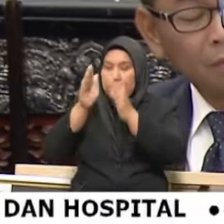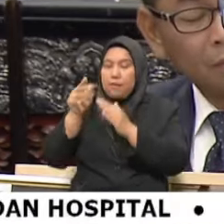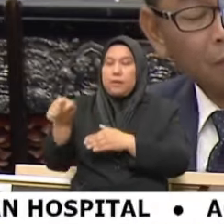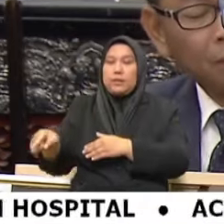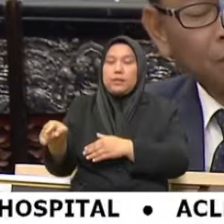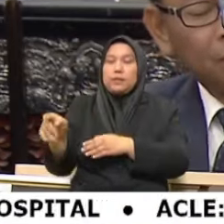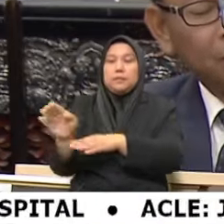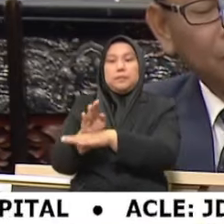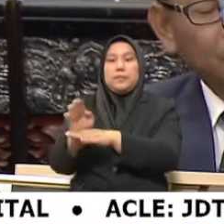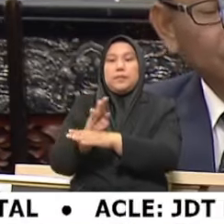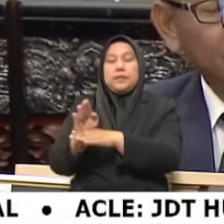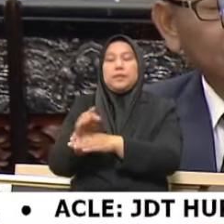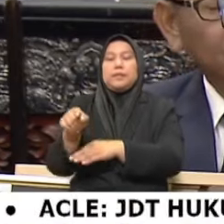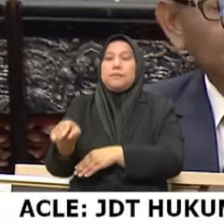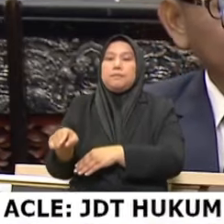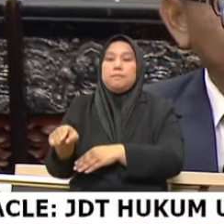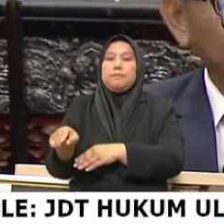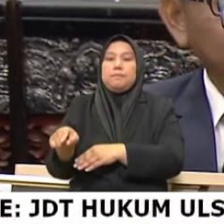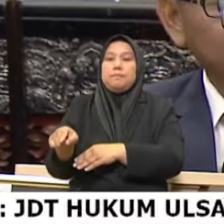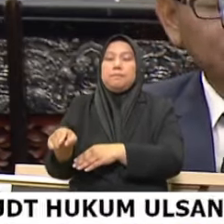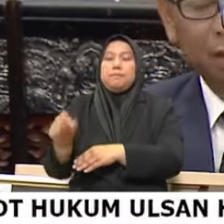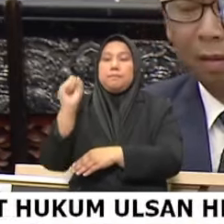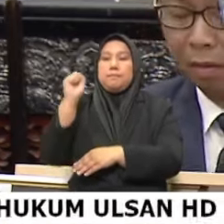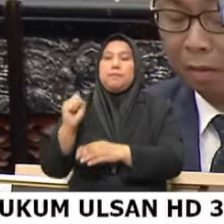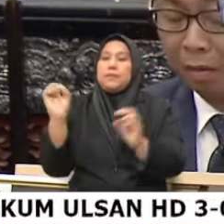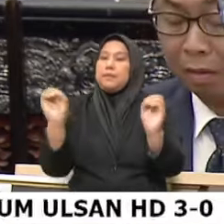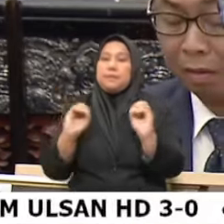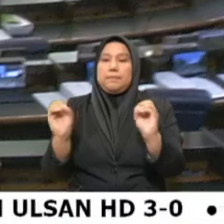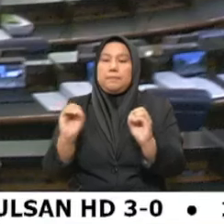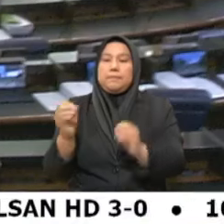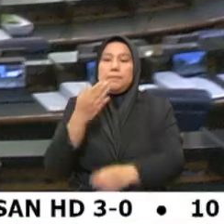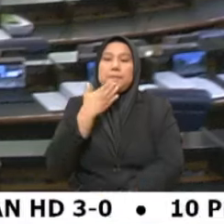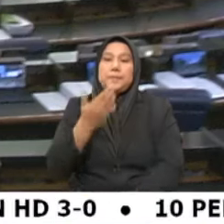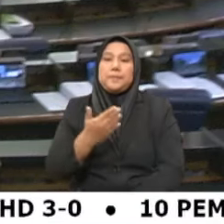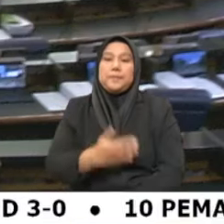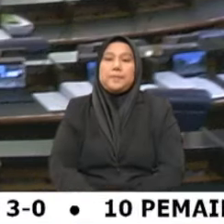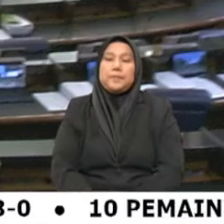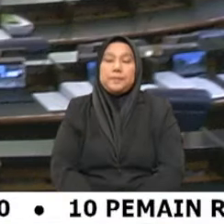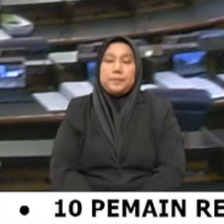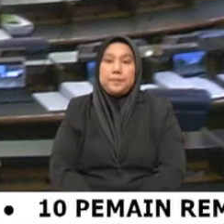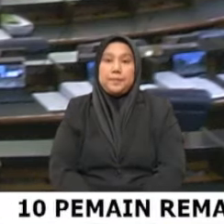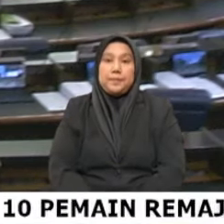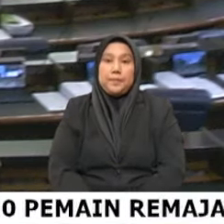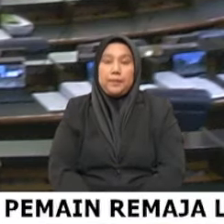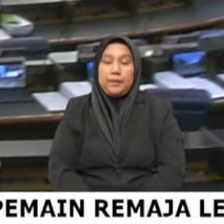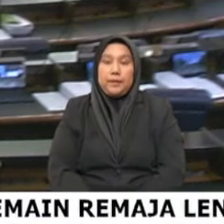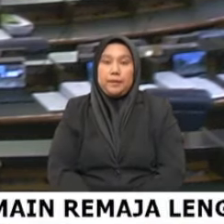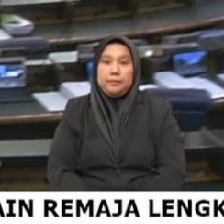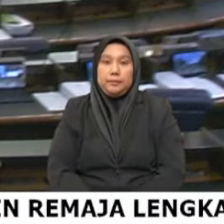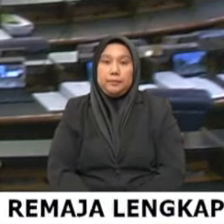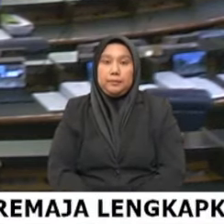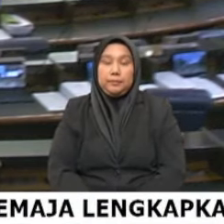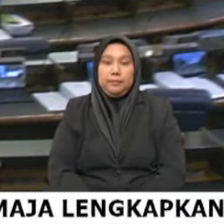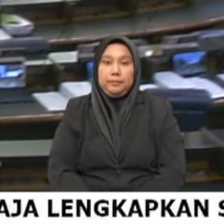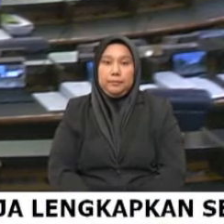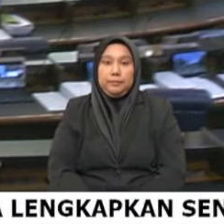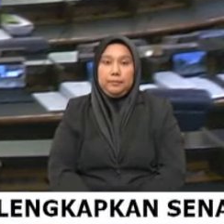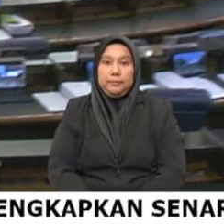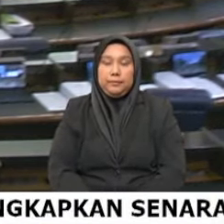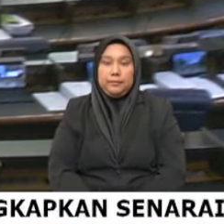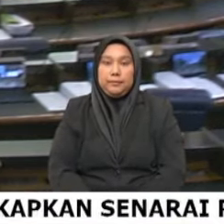pemain-pemain industri memang tidak ada setakat ini. Sekian, terima kasih. Sempurna. Terima kasih. Itu Yang